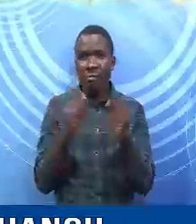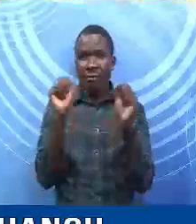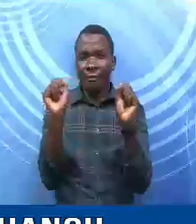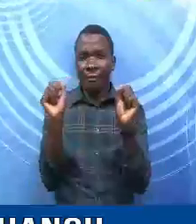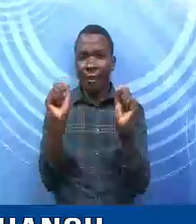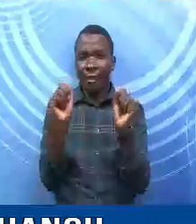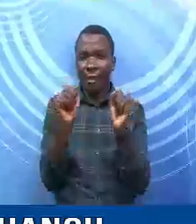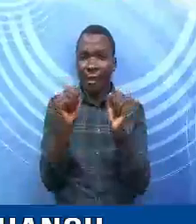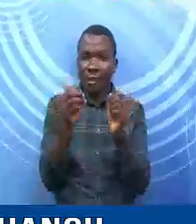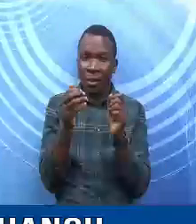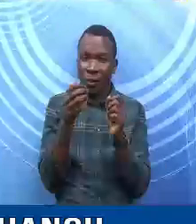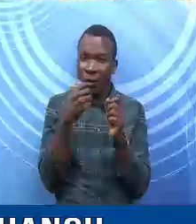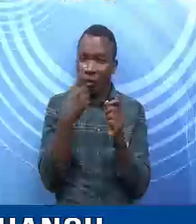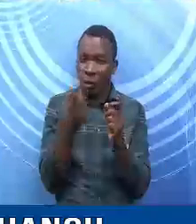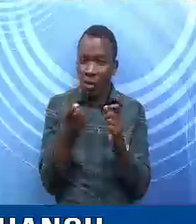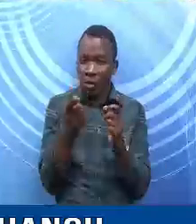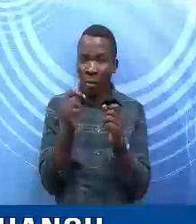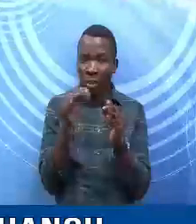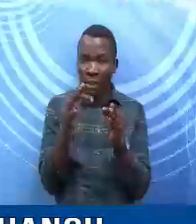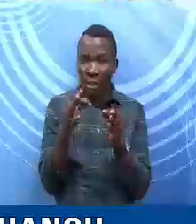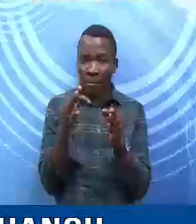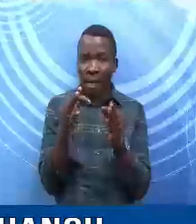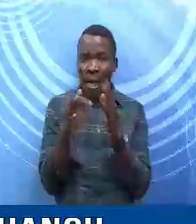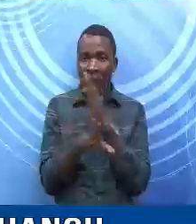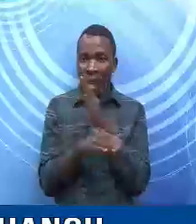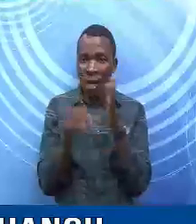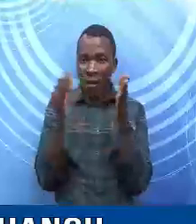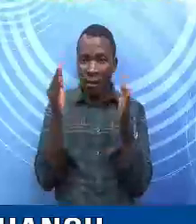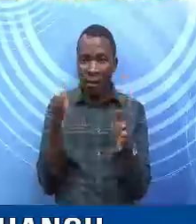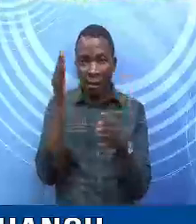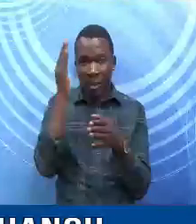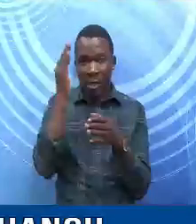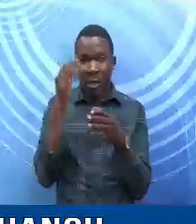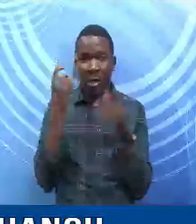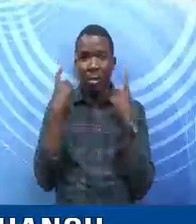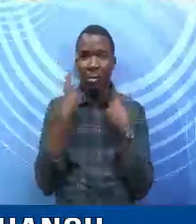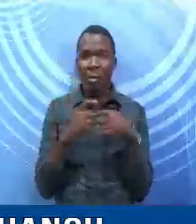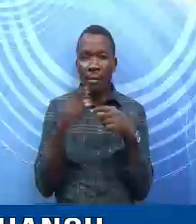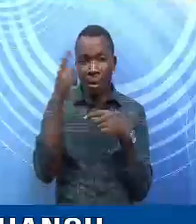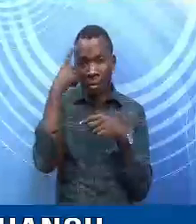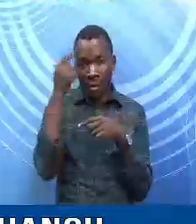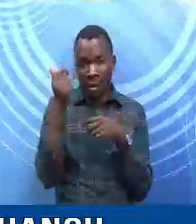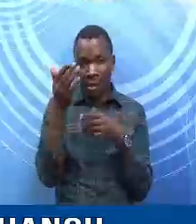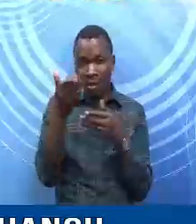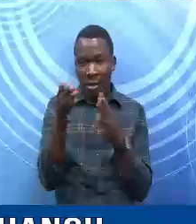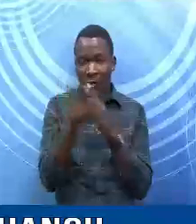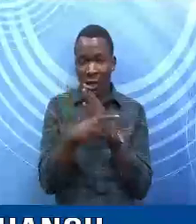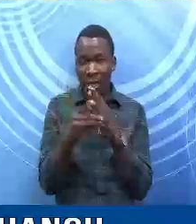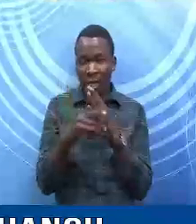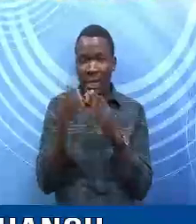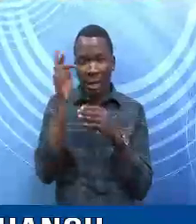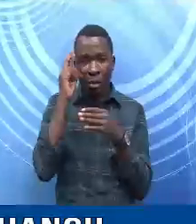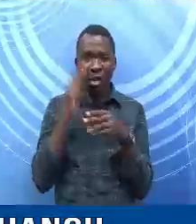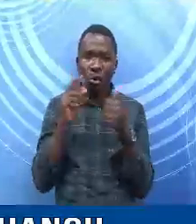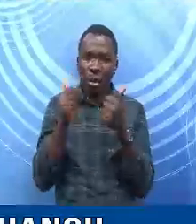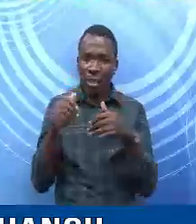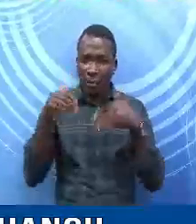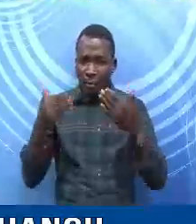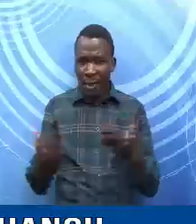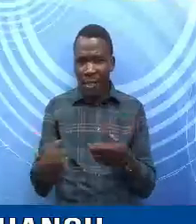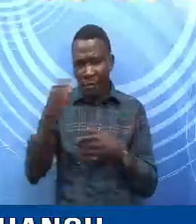abo bajura bazi yuko bari mu Ruhango ari benshi akaba abizi neza byaramunaniye kugira ngo agire